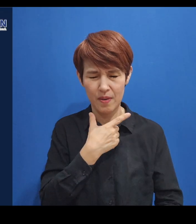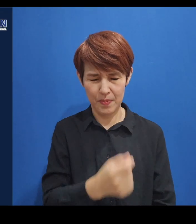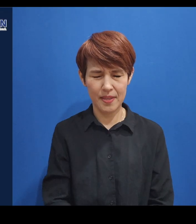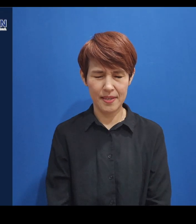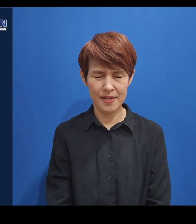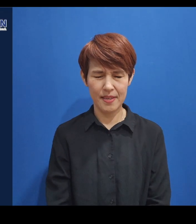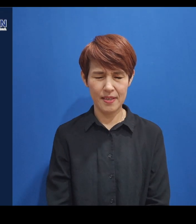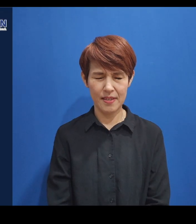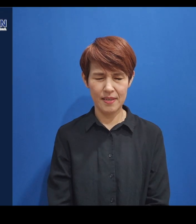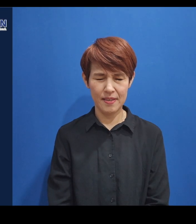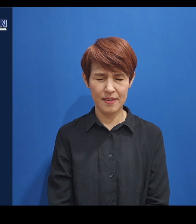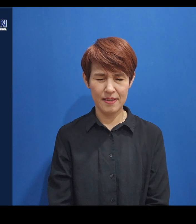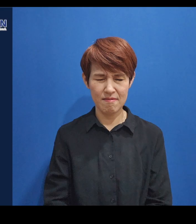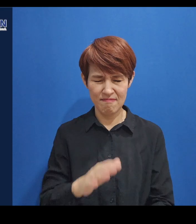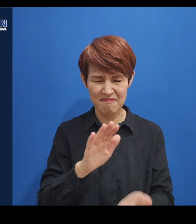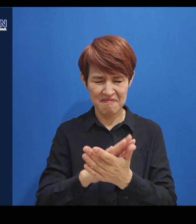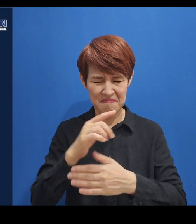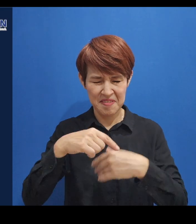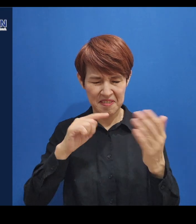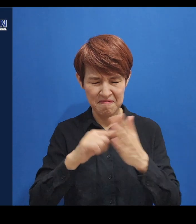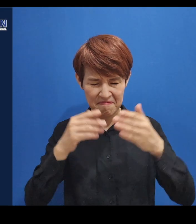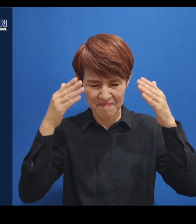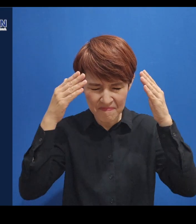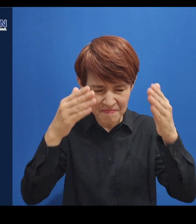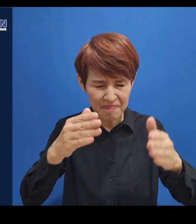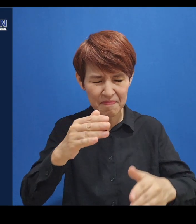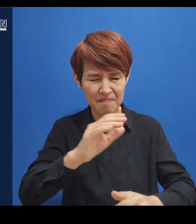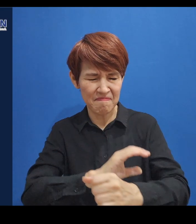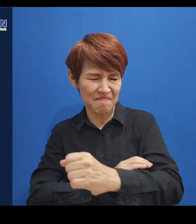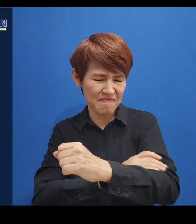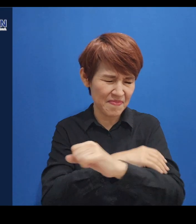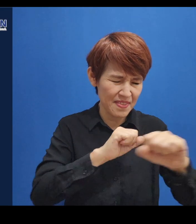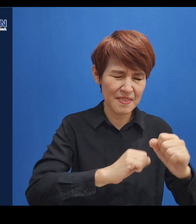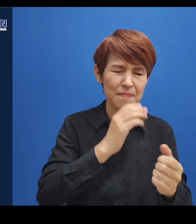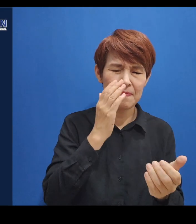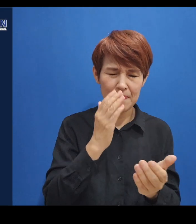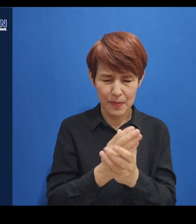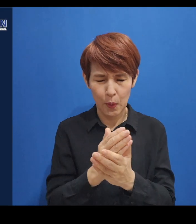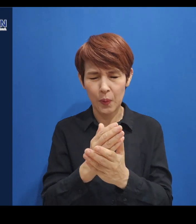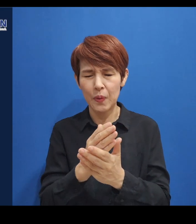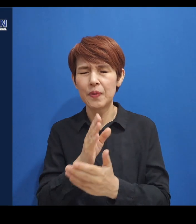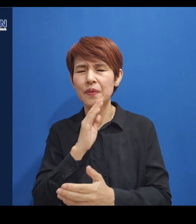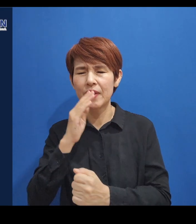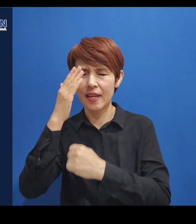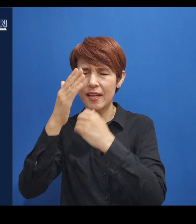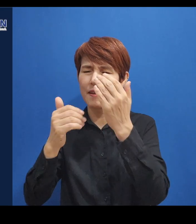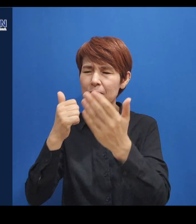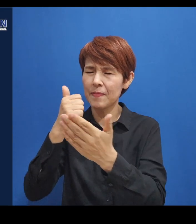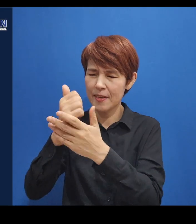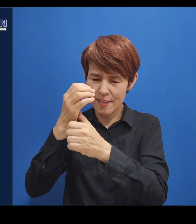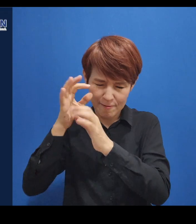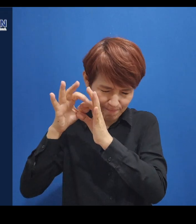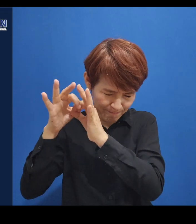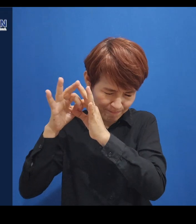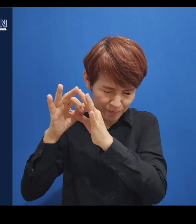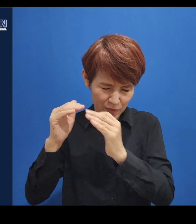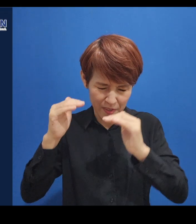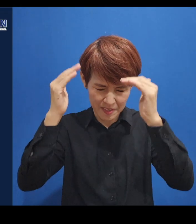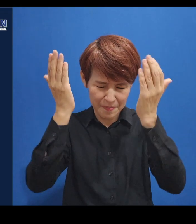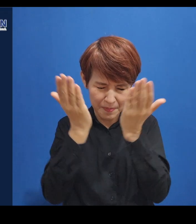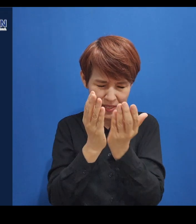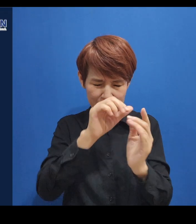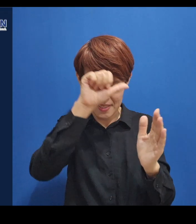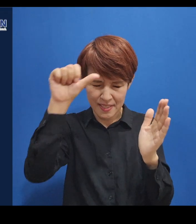어른답기를 원합니다. 열정에 빠진 인생, 내 계획에 빠진 인생이 아니라 정말 하나님께 꽁꽁 묶여있는 어른다운